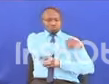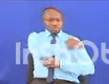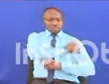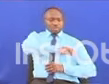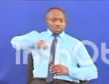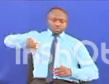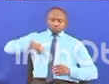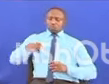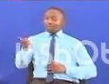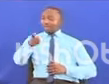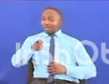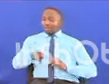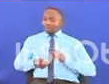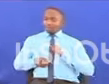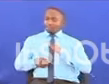wanaodai,